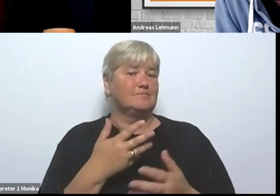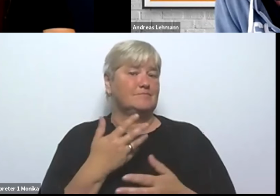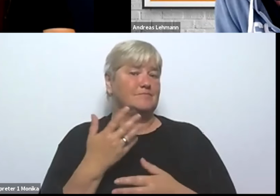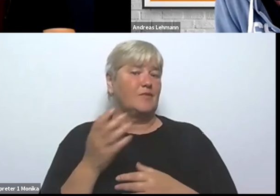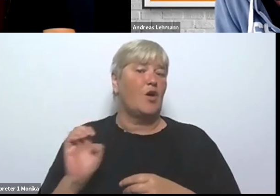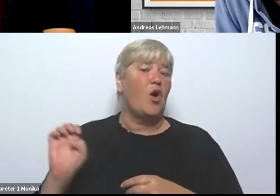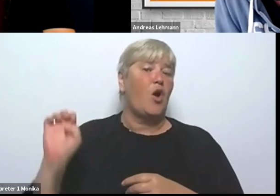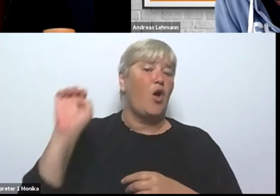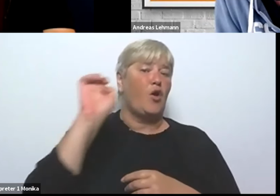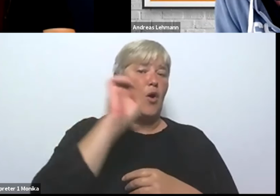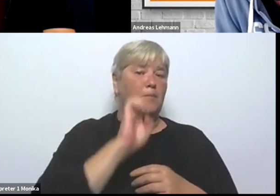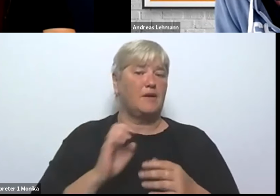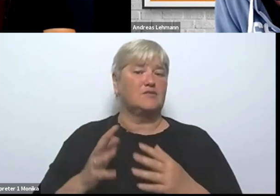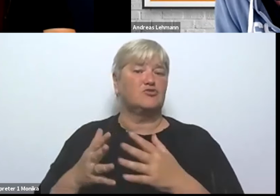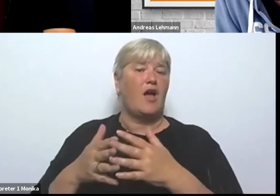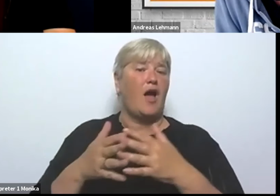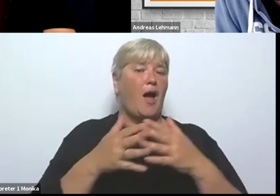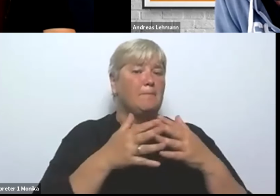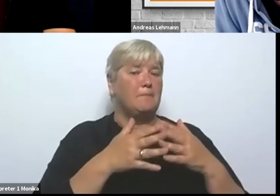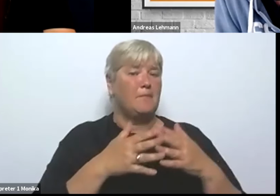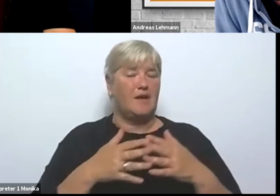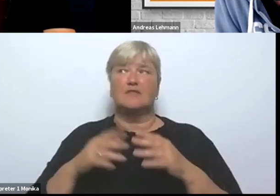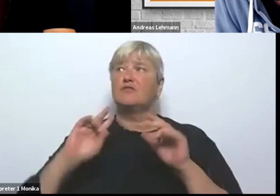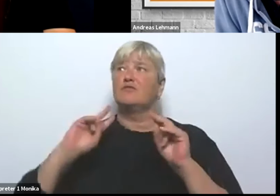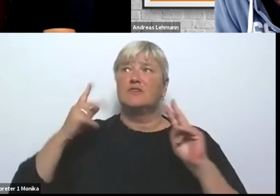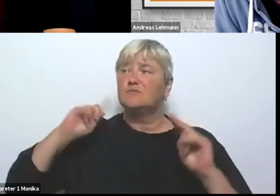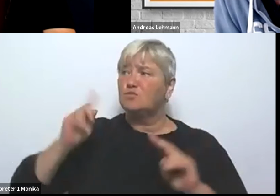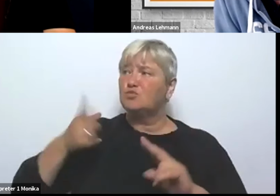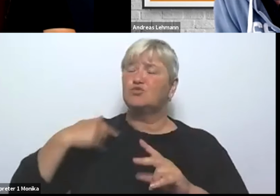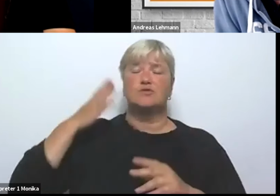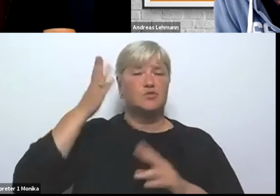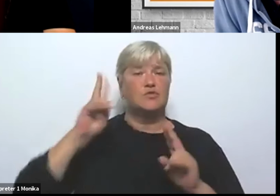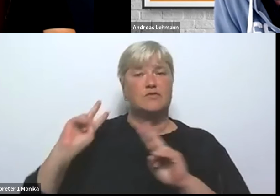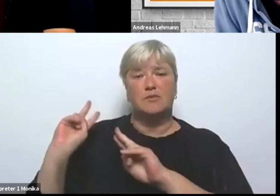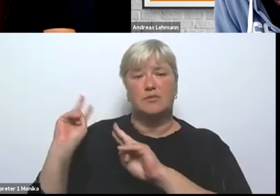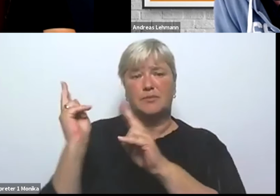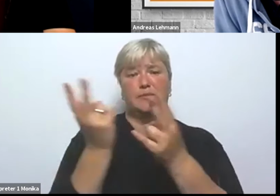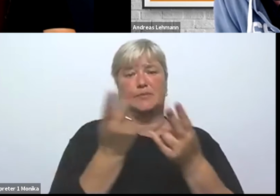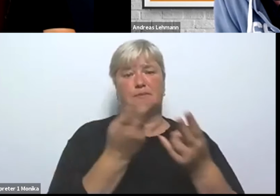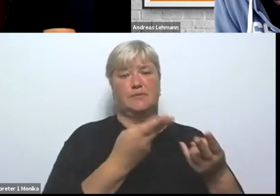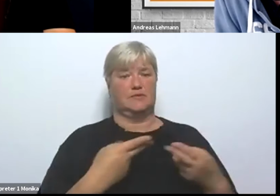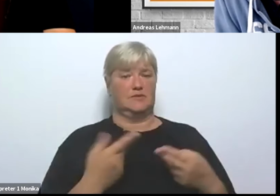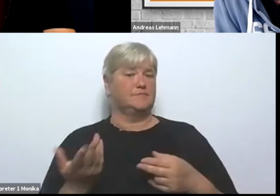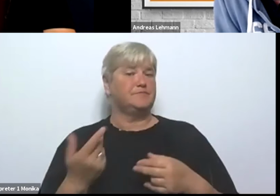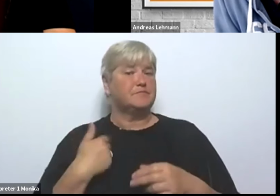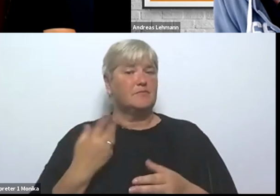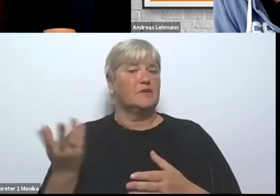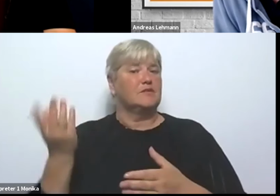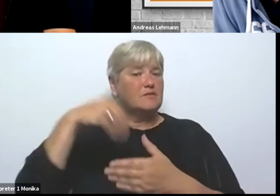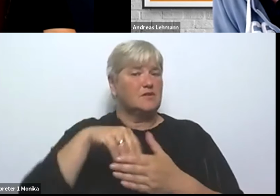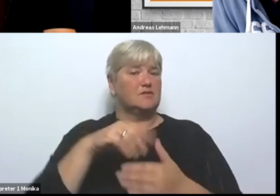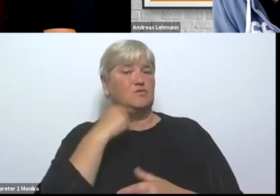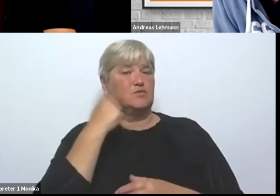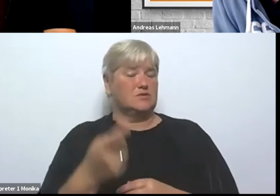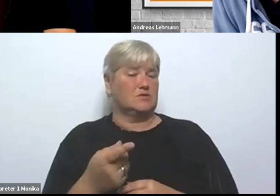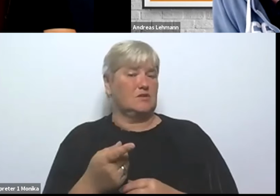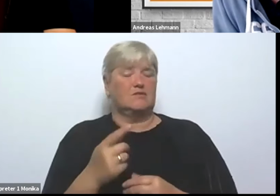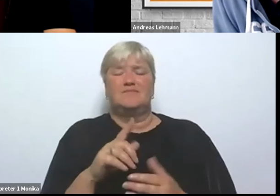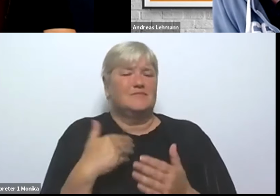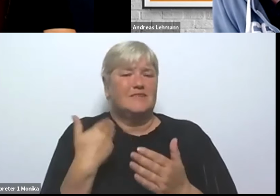europäischen, amerikanischen etc. Gegebenheiten. Ja. Was ich dazu noch sagen möchte, ist, es wird